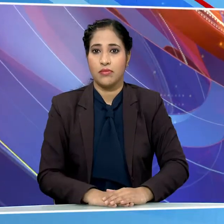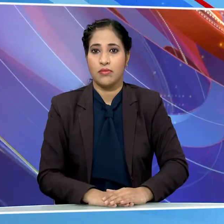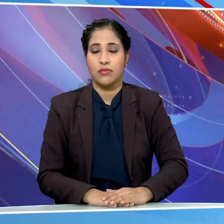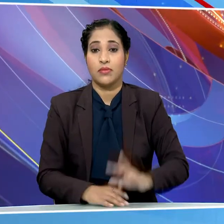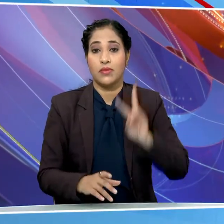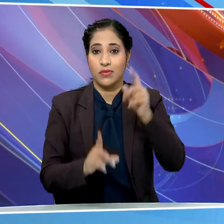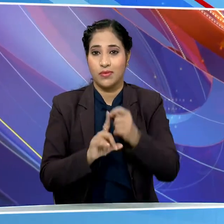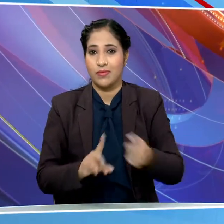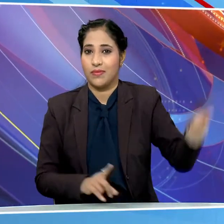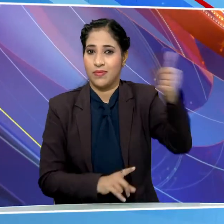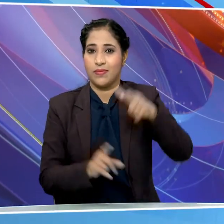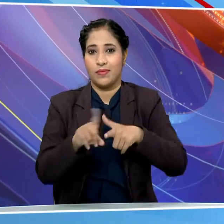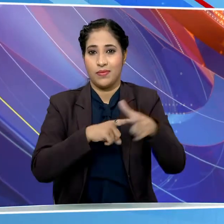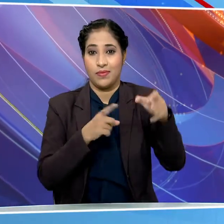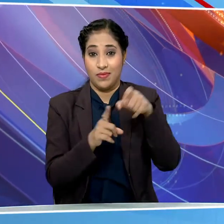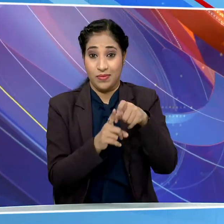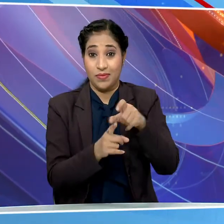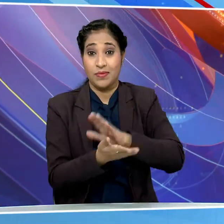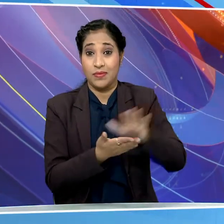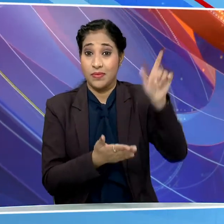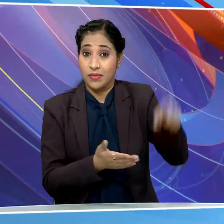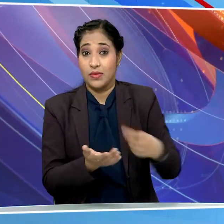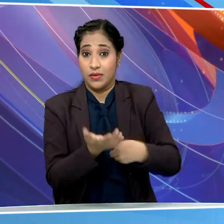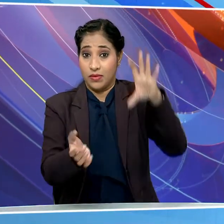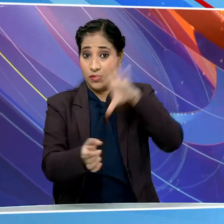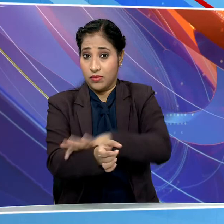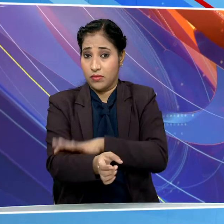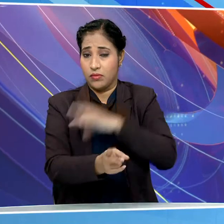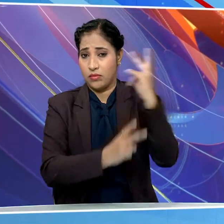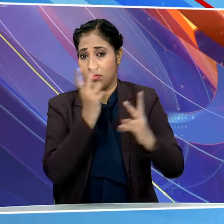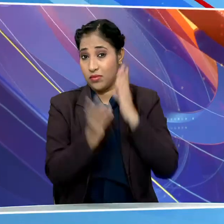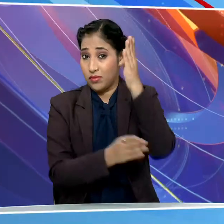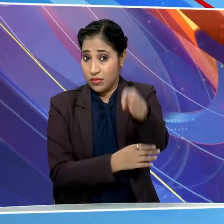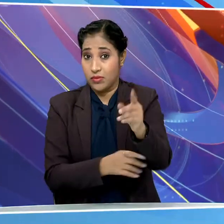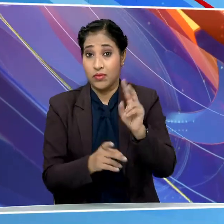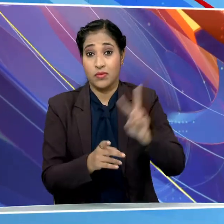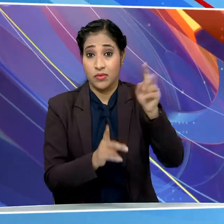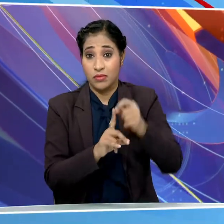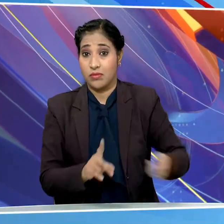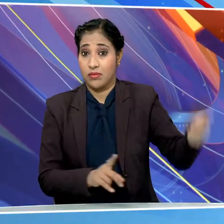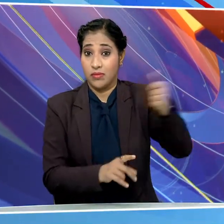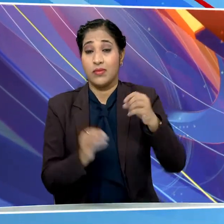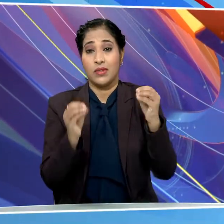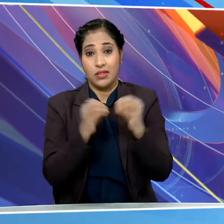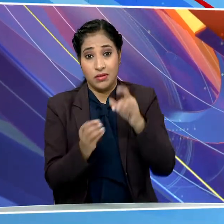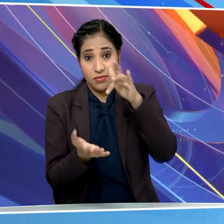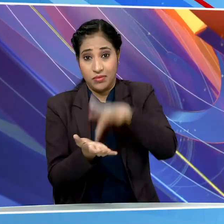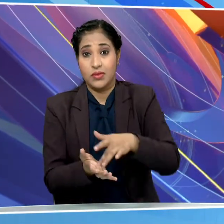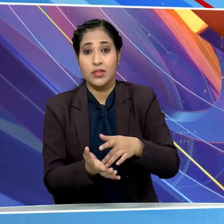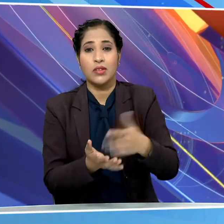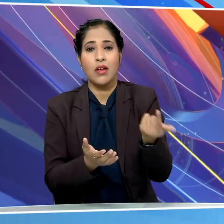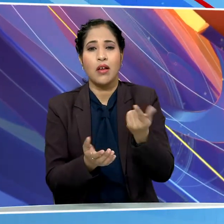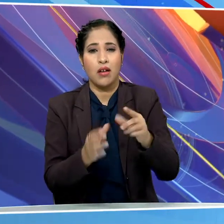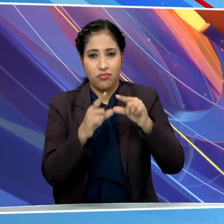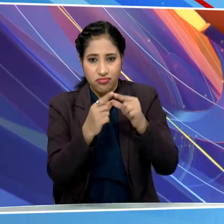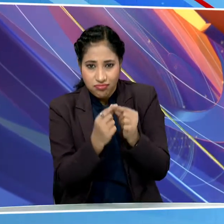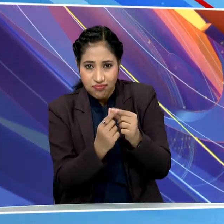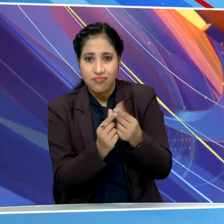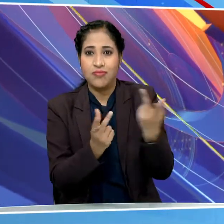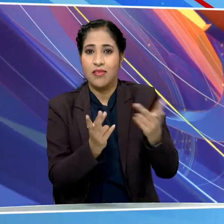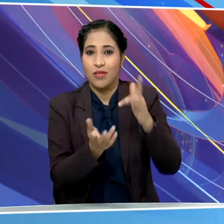उधर उपराष्ट्रपति जगदीप धनखड़ आज राजस्थान के दौरे पर हैं। उपराष्ट्रपति ने बीकानेर में मूंगफली अनुसंधान